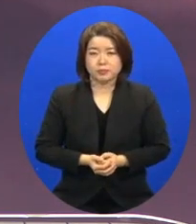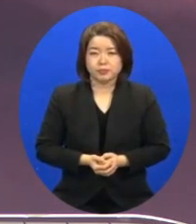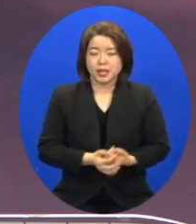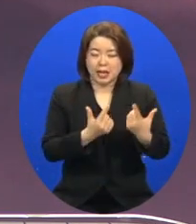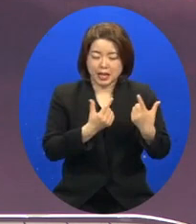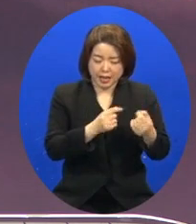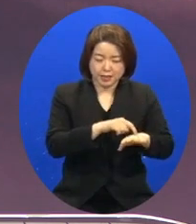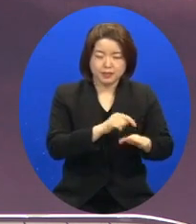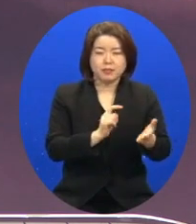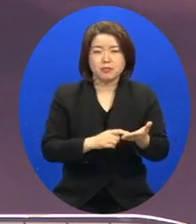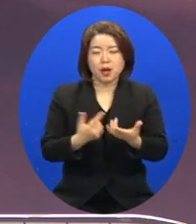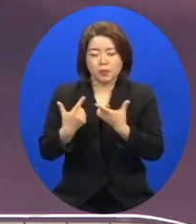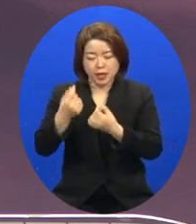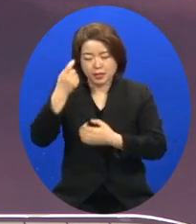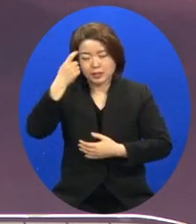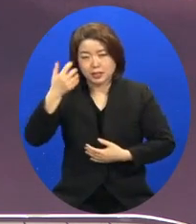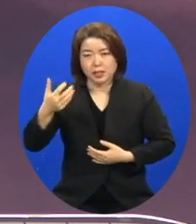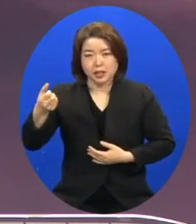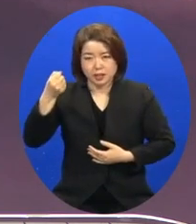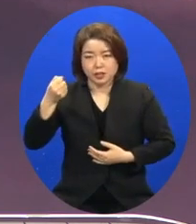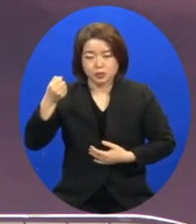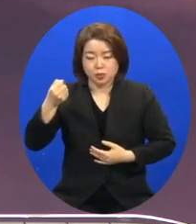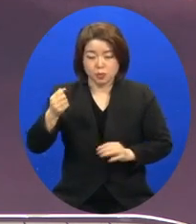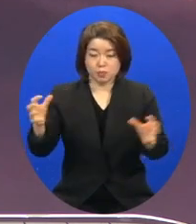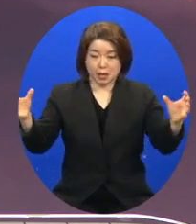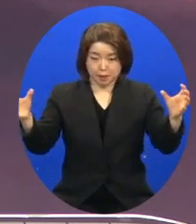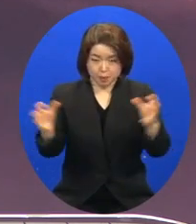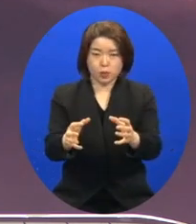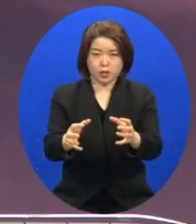같은 마음, 같은 생각을 가지고 뭉치라